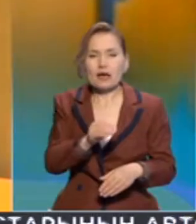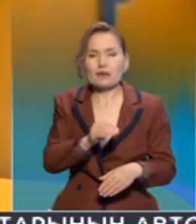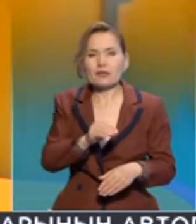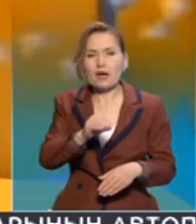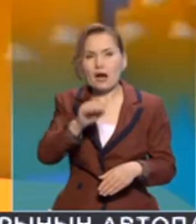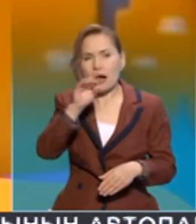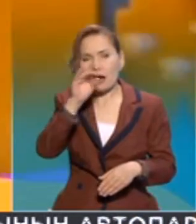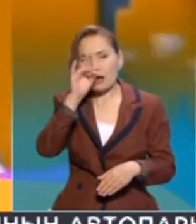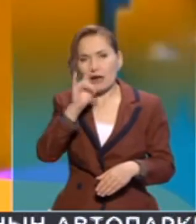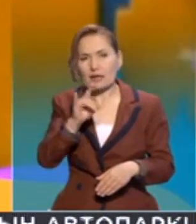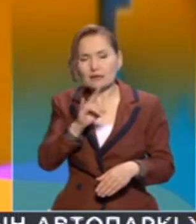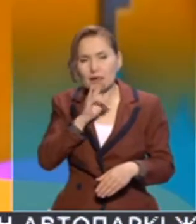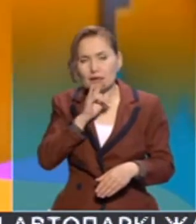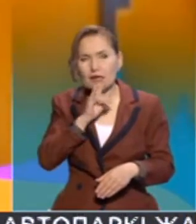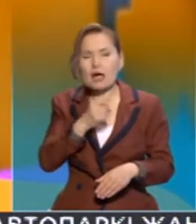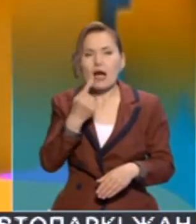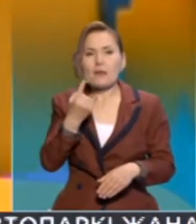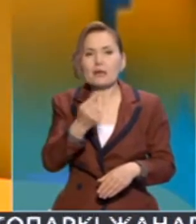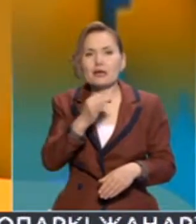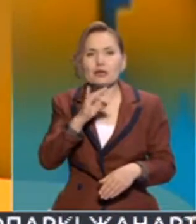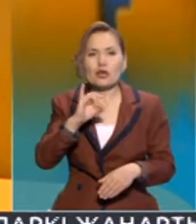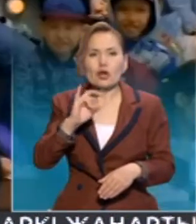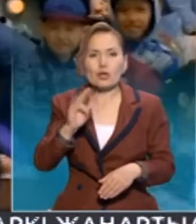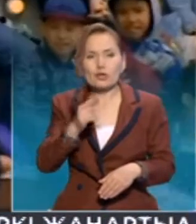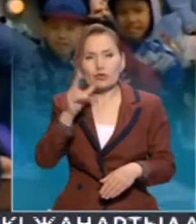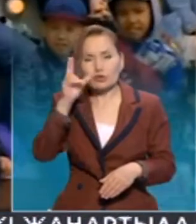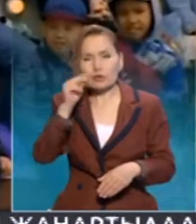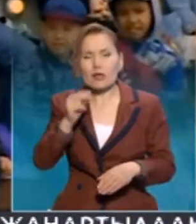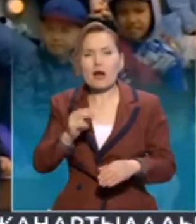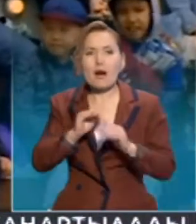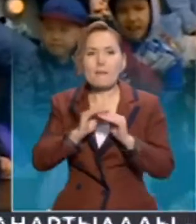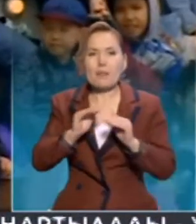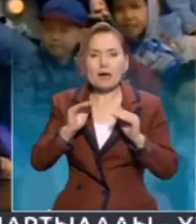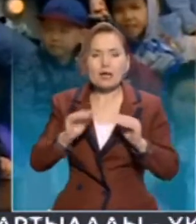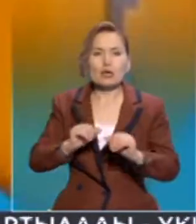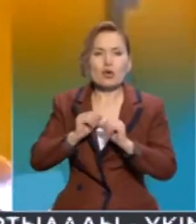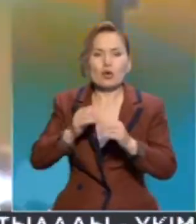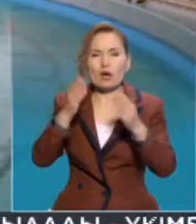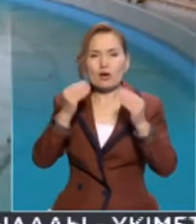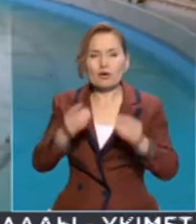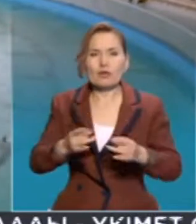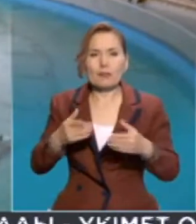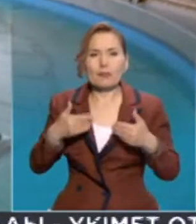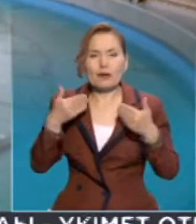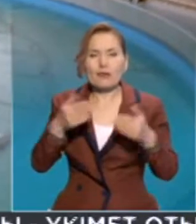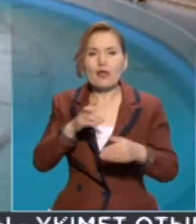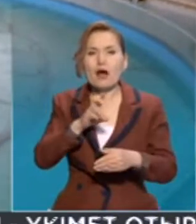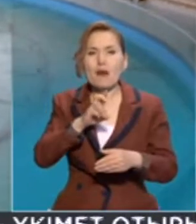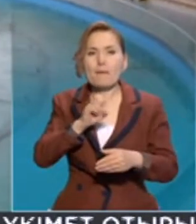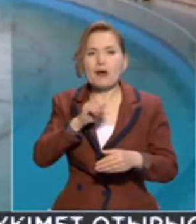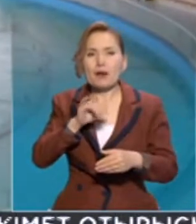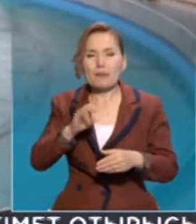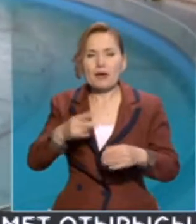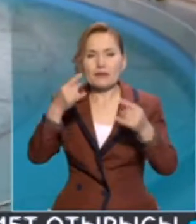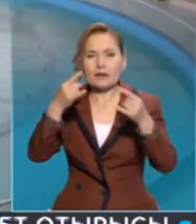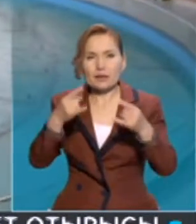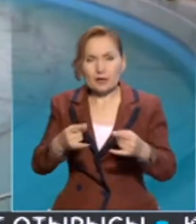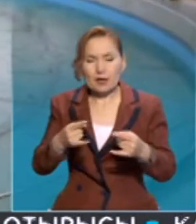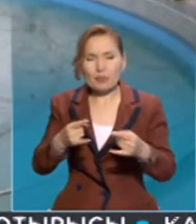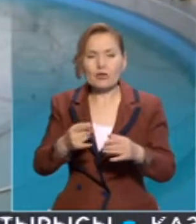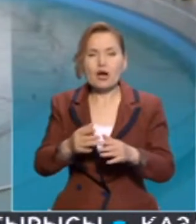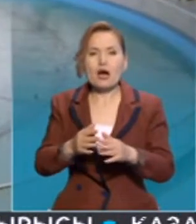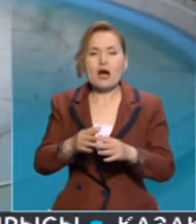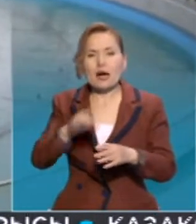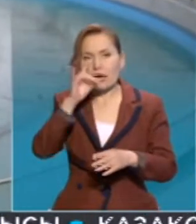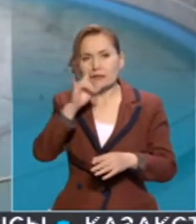1 маусым балаларды қорғау күнімен шын жүректен құттықтаймын. Осы фестивальді ұйымдастырған Балапан телеарнасы бұл